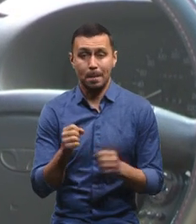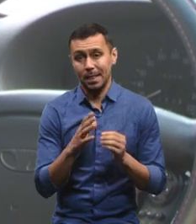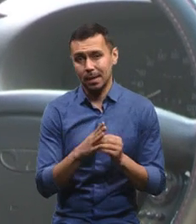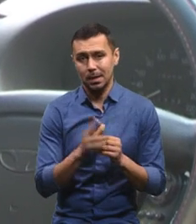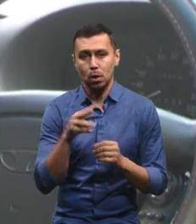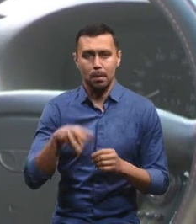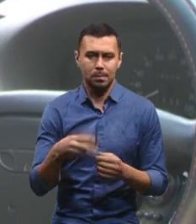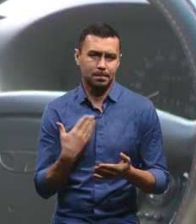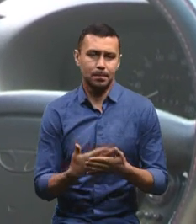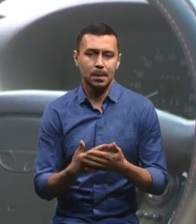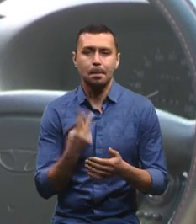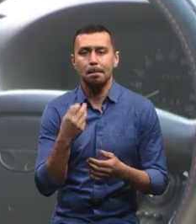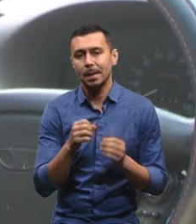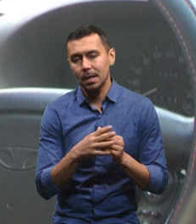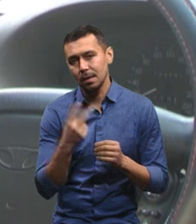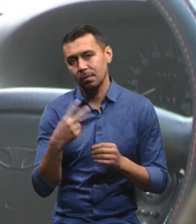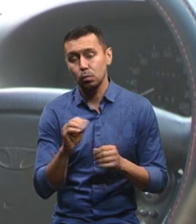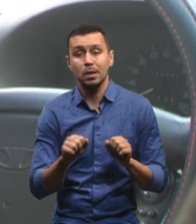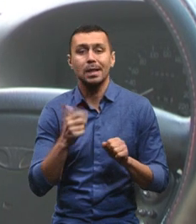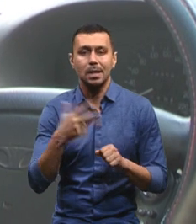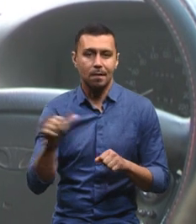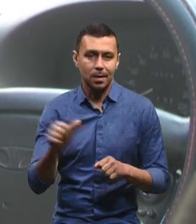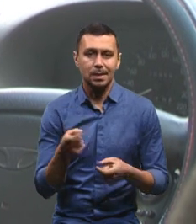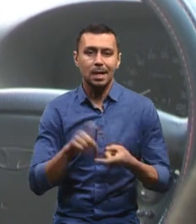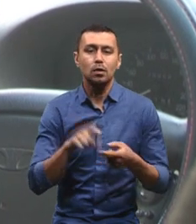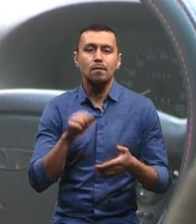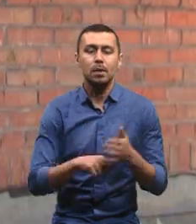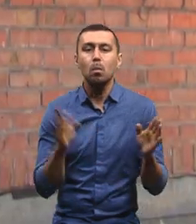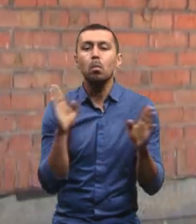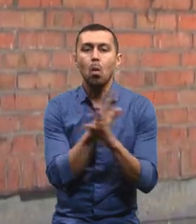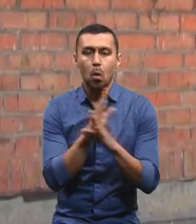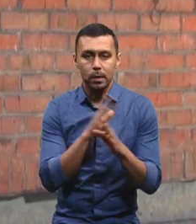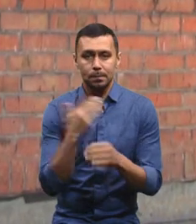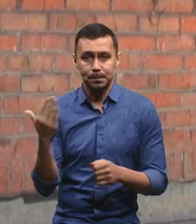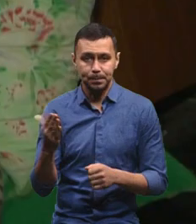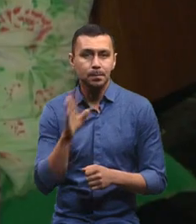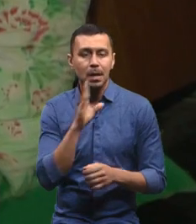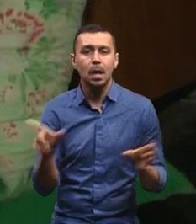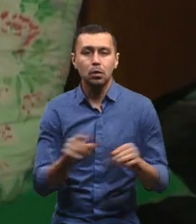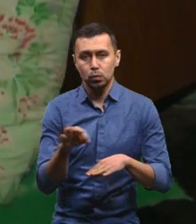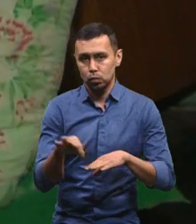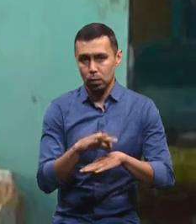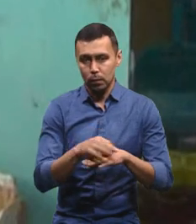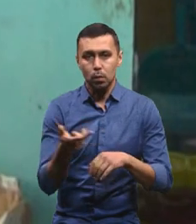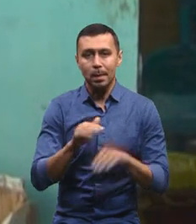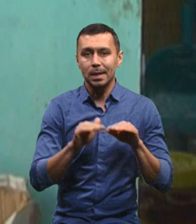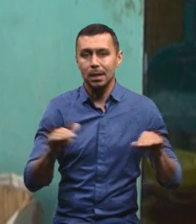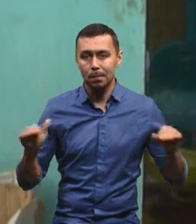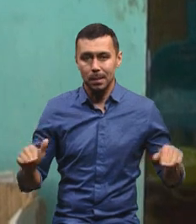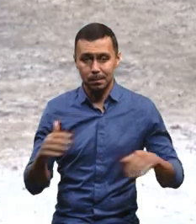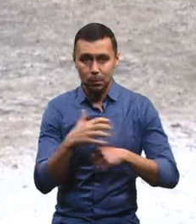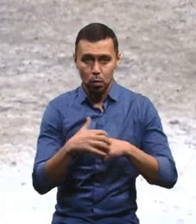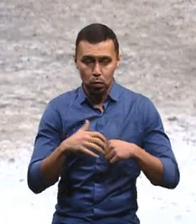кілометрів Ну десь 15-20 може 30 хвилин в залежності від погоди Ольга Бондар разом з чоловіком трьома дітьми котом і